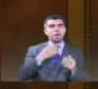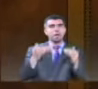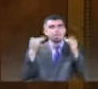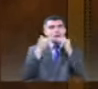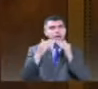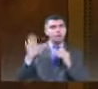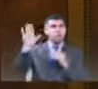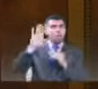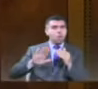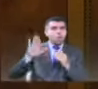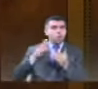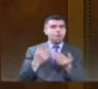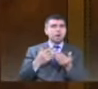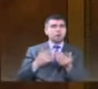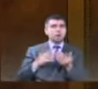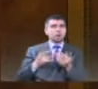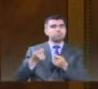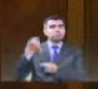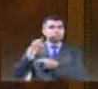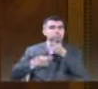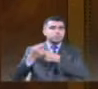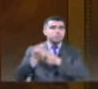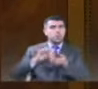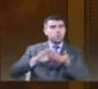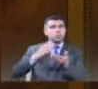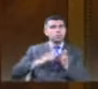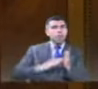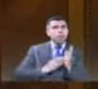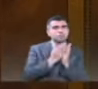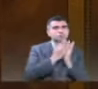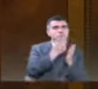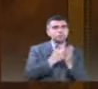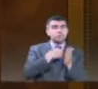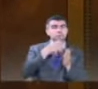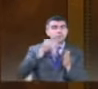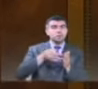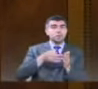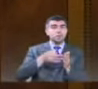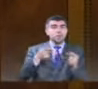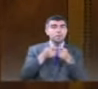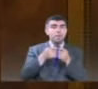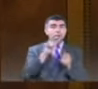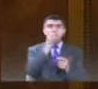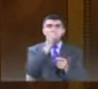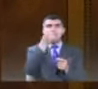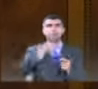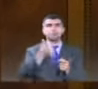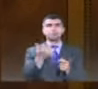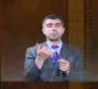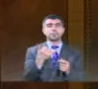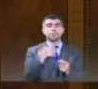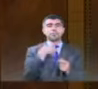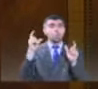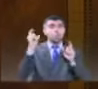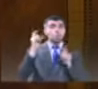وعندنا معهم الوضعيه ديال الشريك المتقدم الى اخره، ولكن رحنا دوله عربيه اسلاميه، ما غاديش